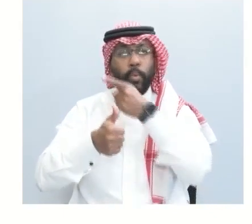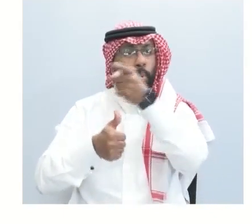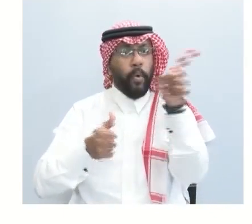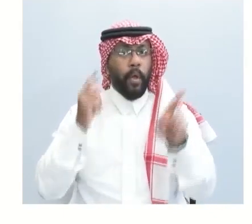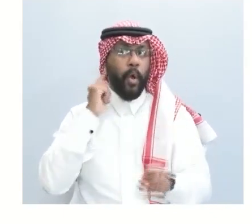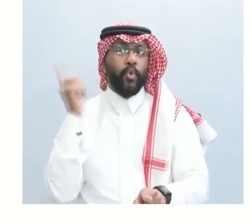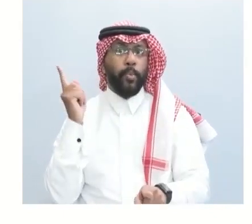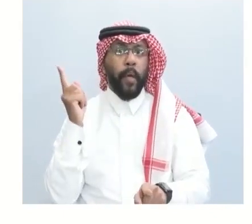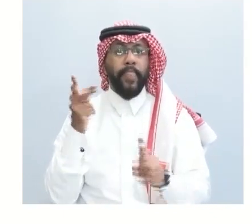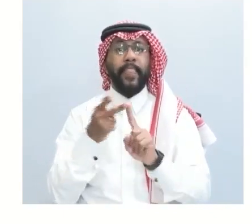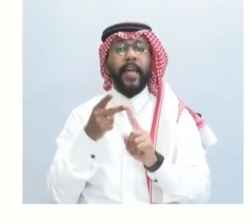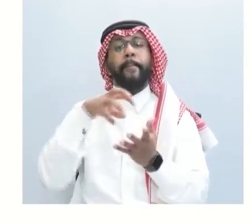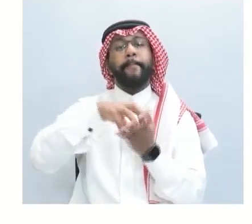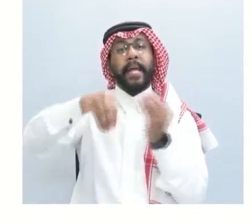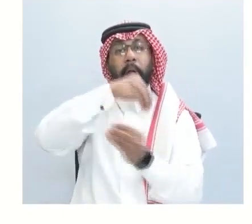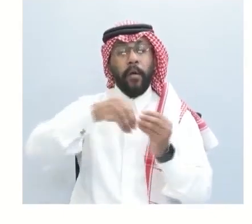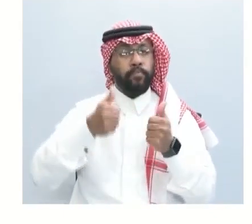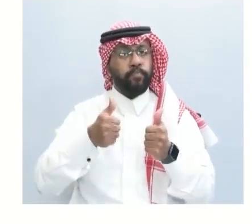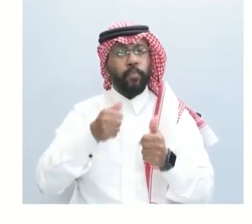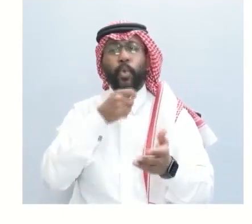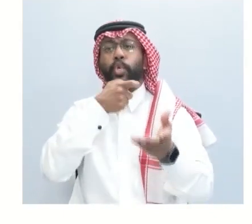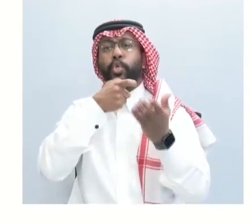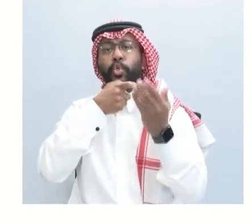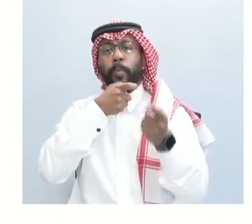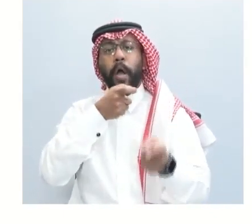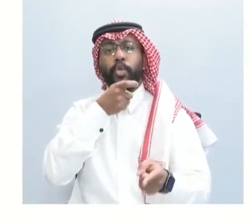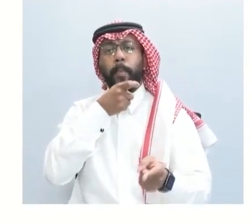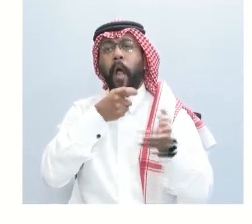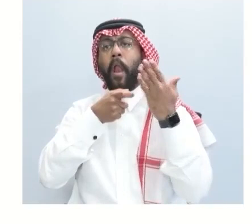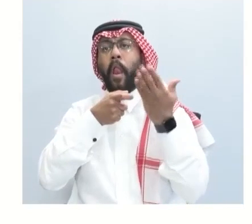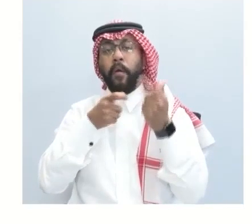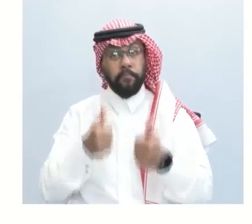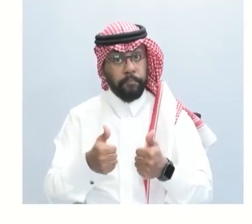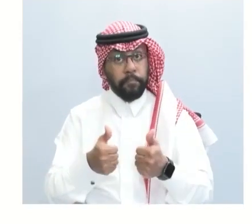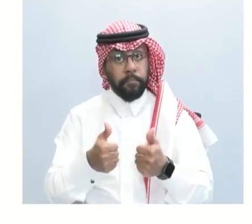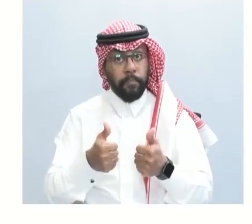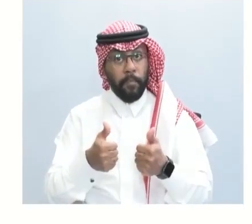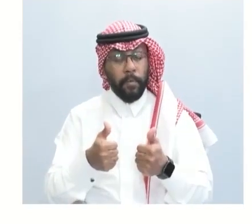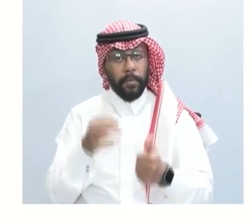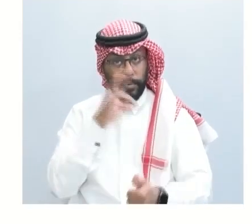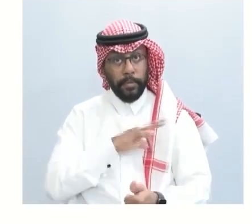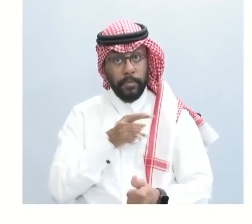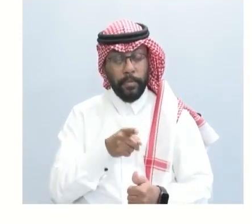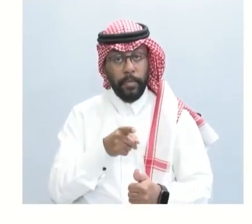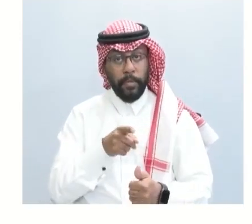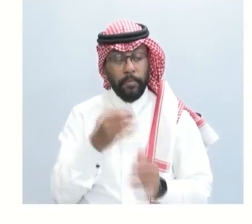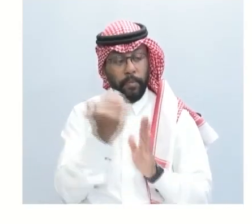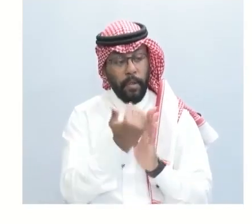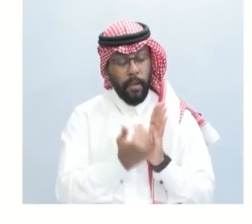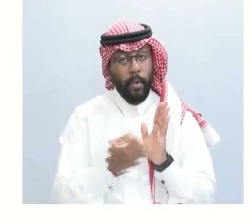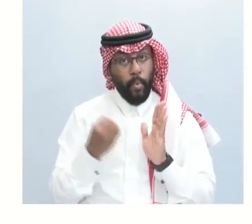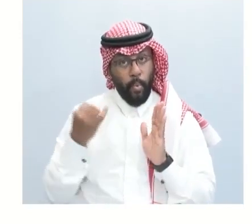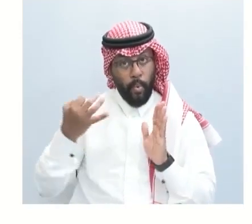يمكنك تذكر اسباب وزمي كذلك يذكر اسبابا اخرى ونحن سنذكر بدورنا بعض الاسباب والاسباب كثيره جدا لكن من ضمن الاسباب